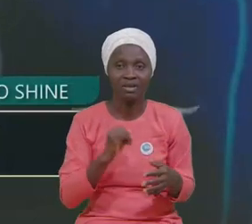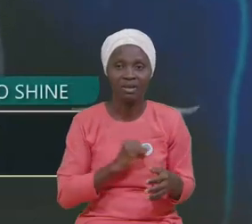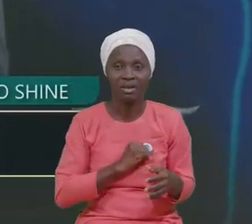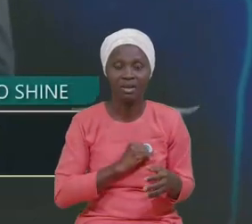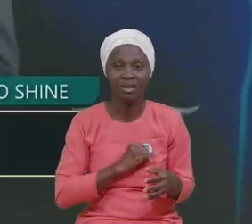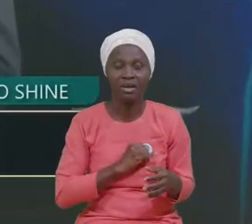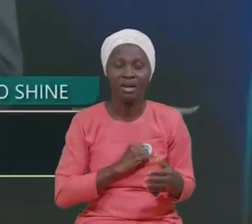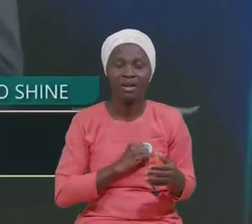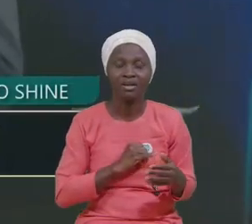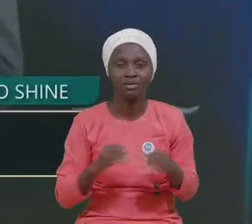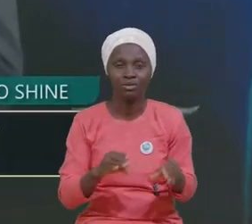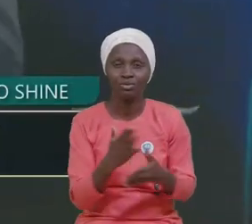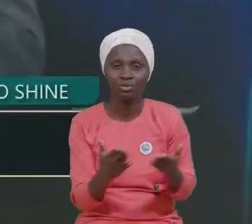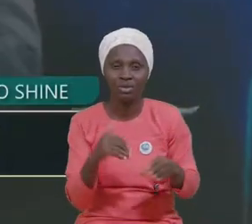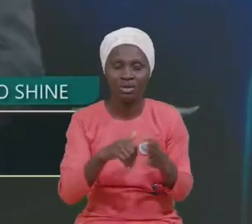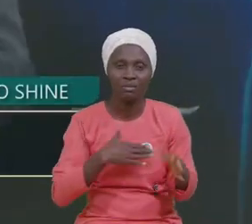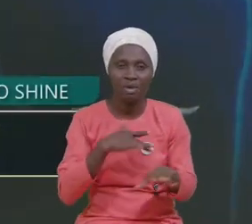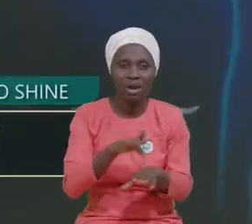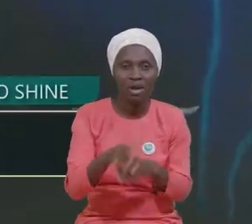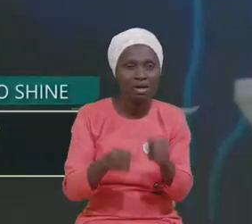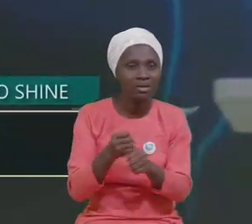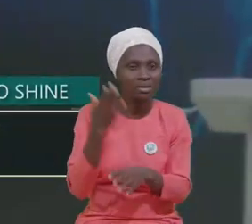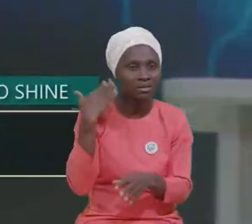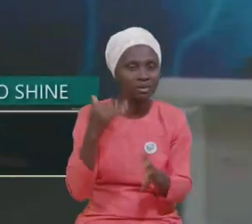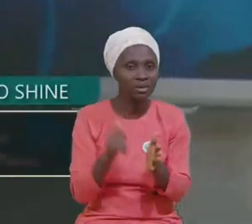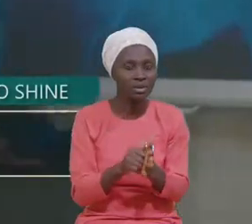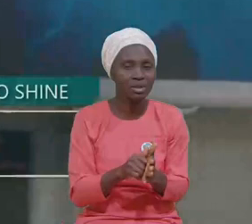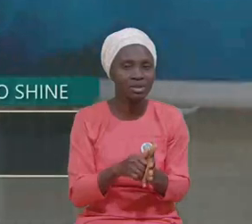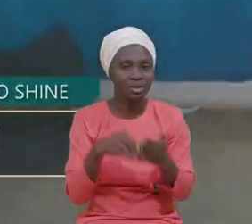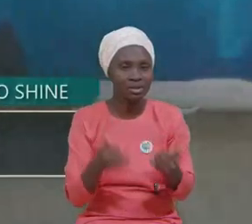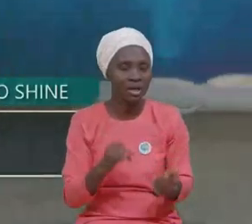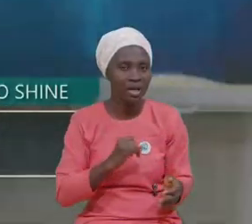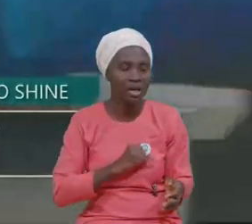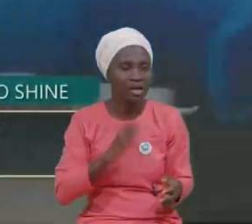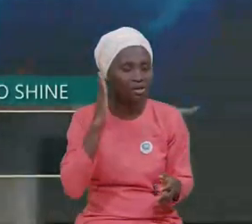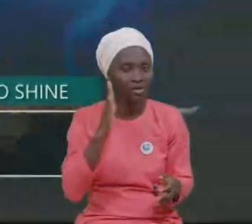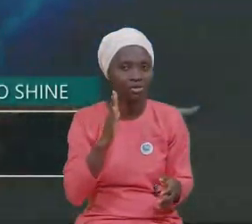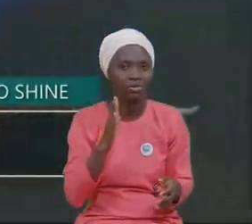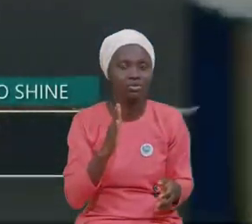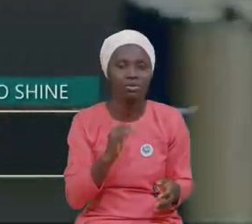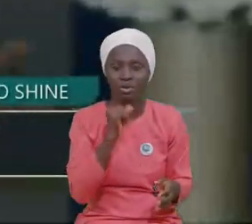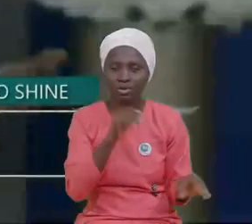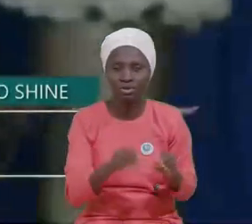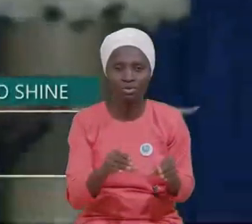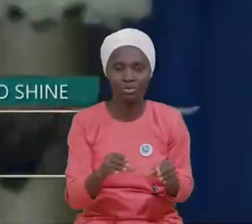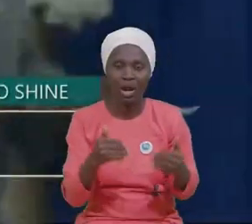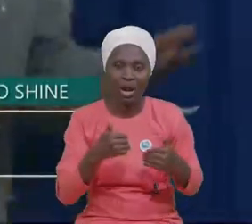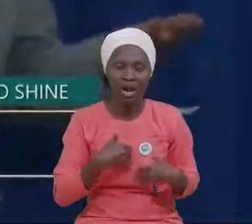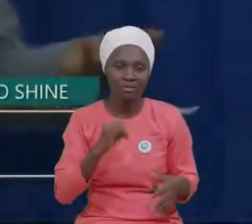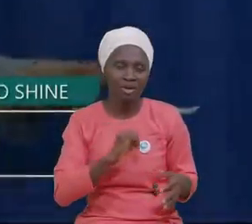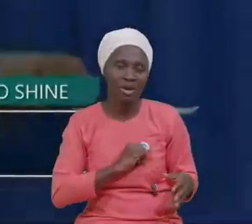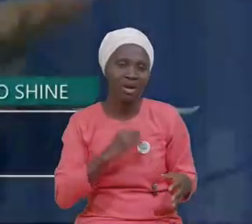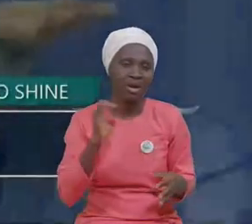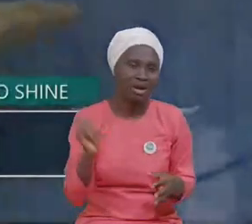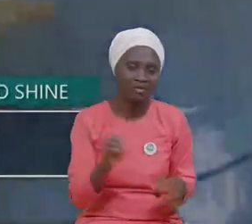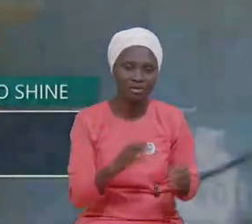dans ma jeunesse dont j'ai honte maintenant? Oui. Est-ce que tu as jamais fait quelque chose que maintenant, si tu devais parler